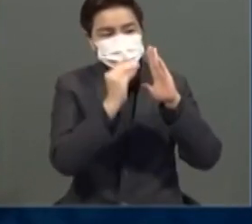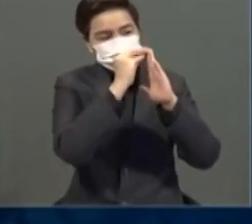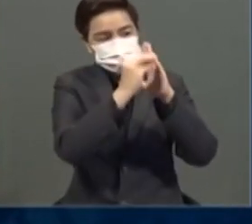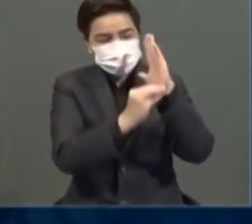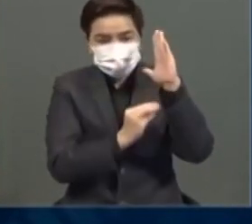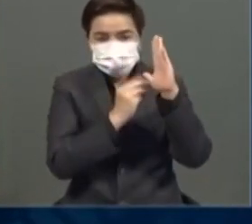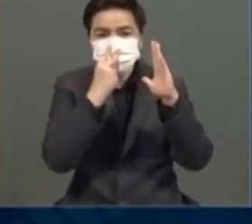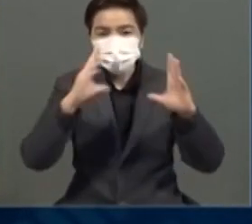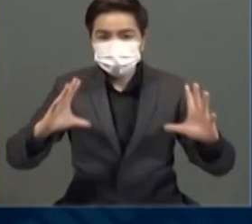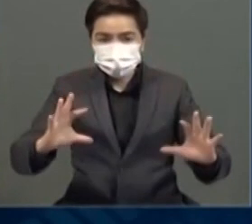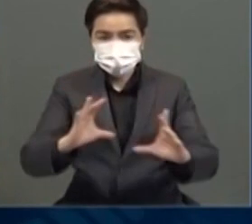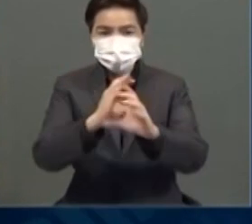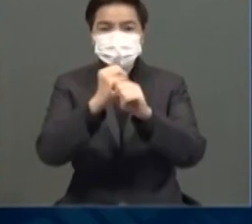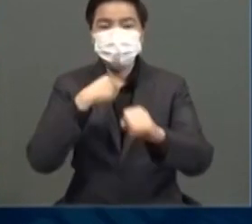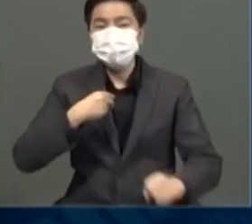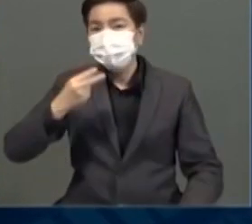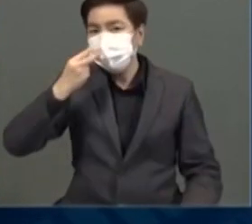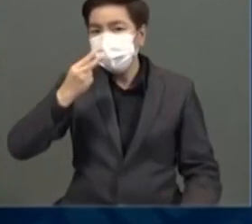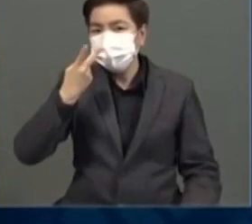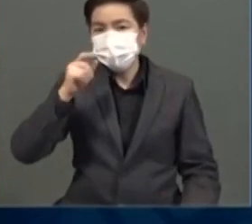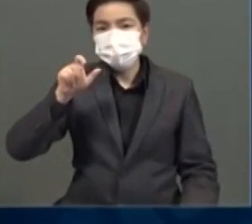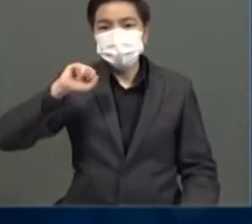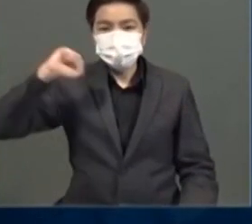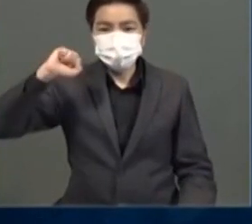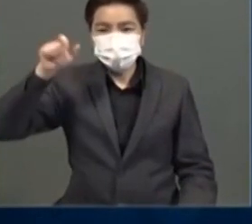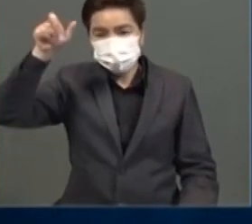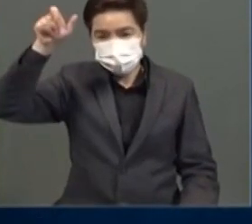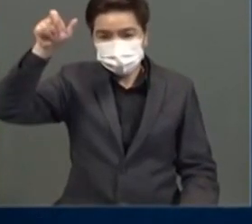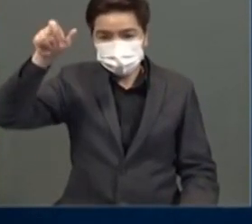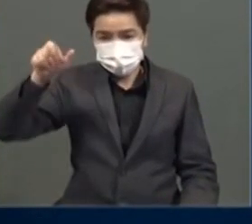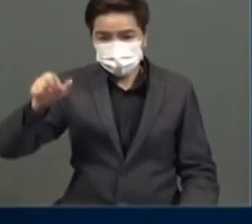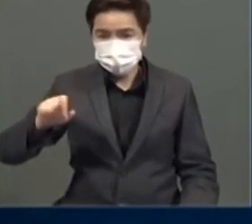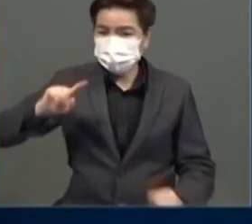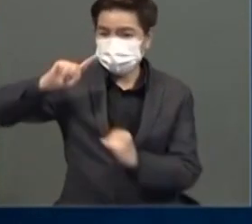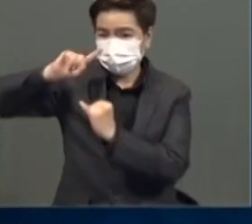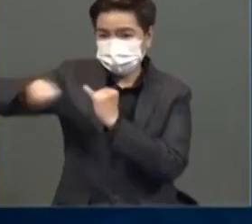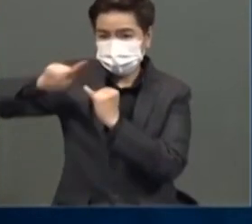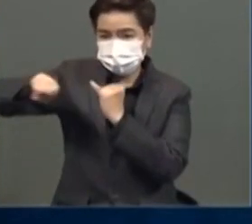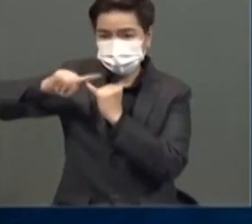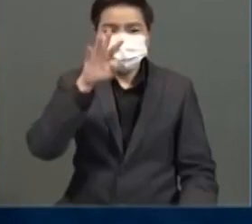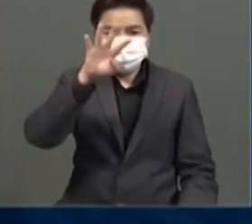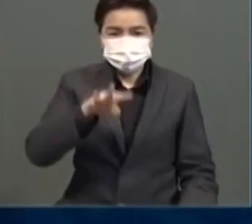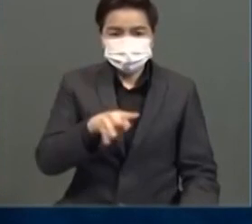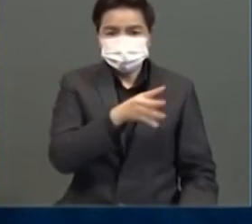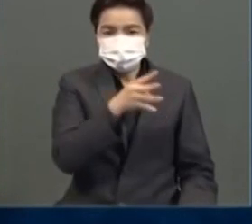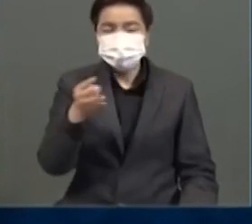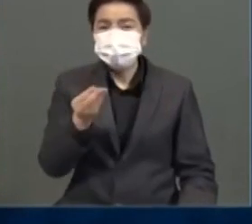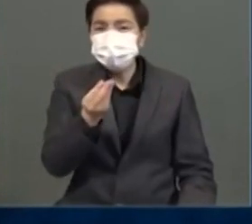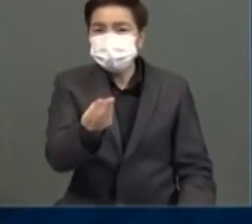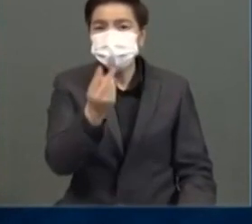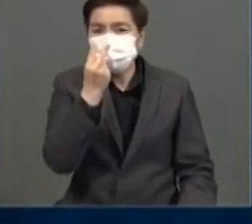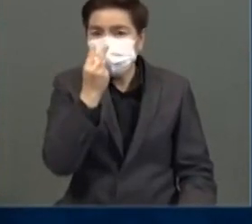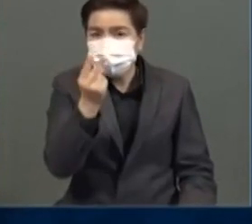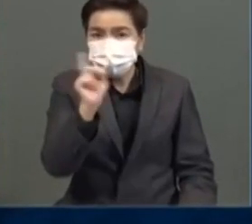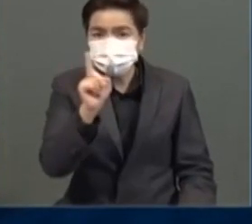ท่อช่วยหายใจอีก343คนครับรายละเอียดผู้เสียชีวิตก็มีอายุตั้งแต่50ถึง86